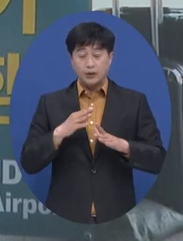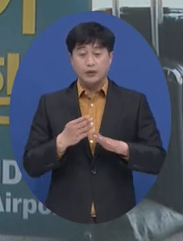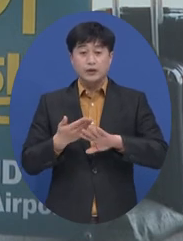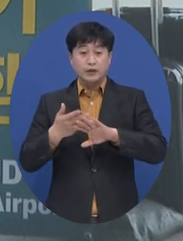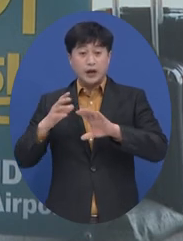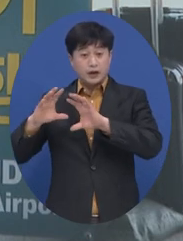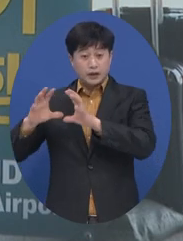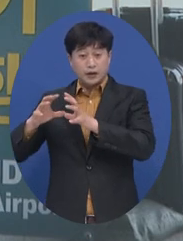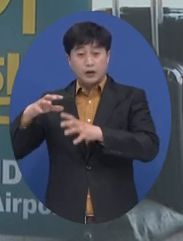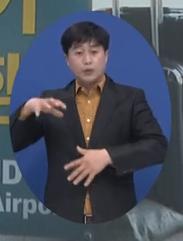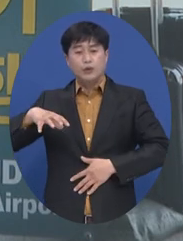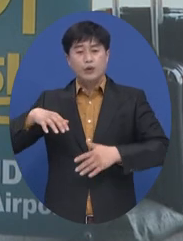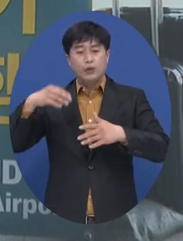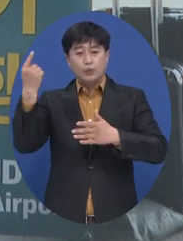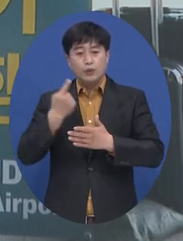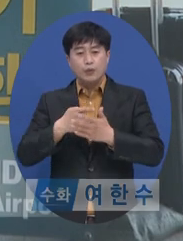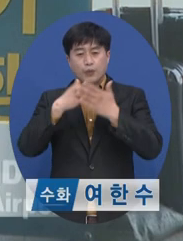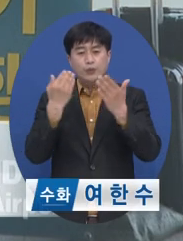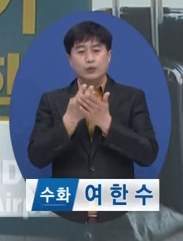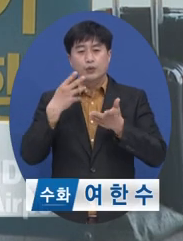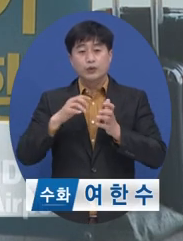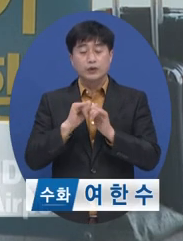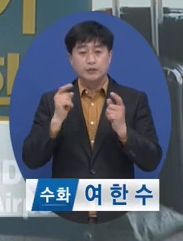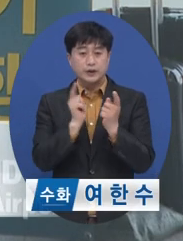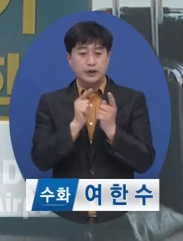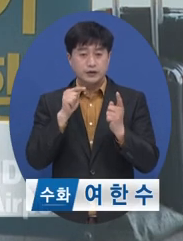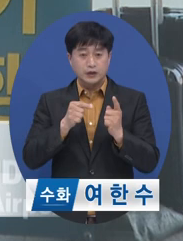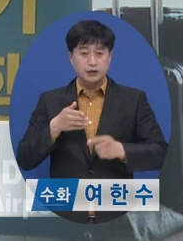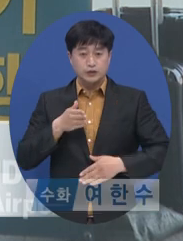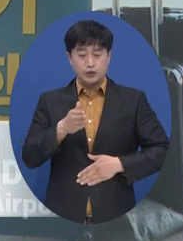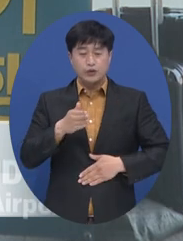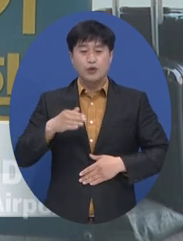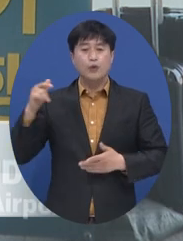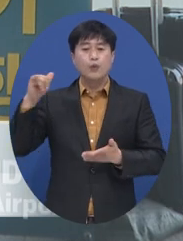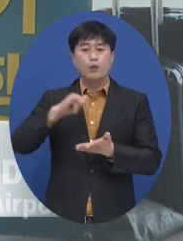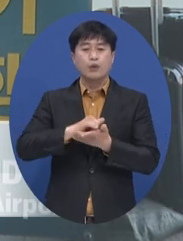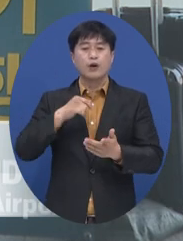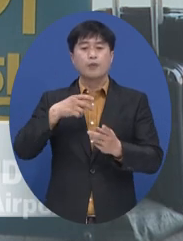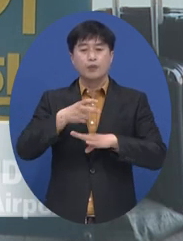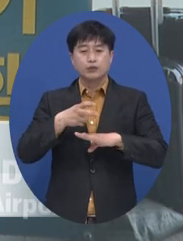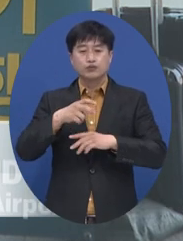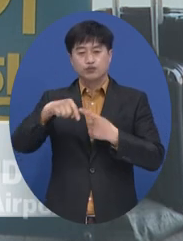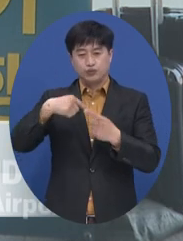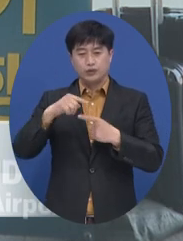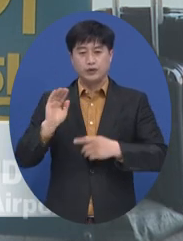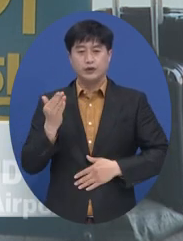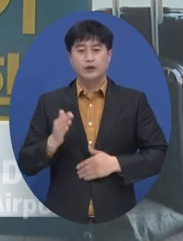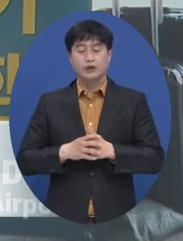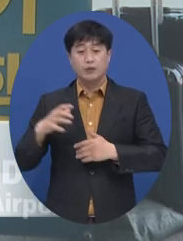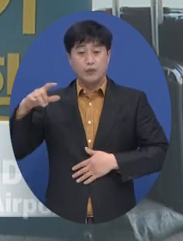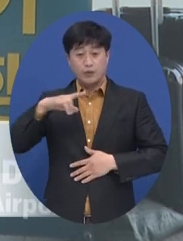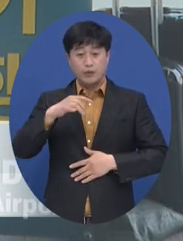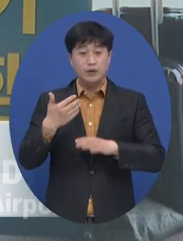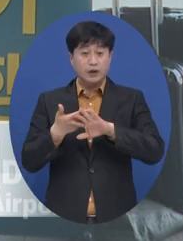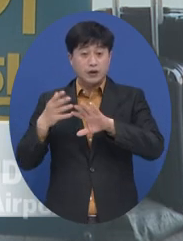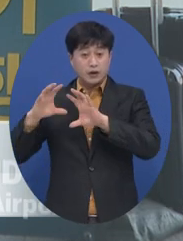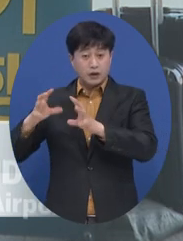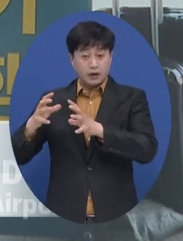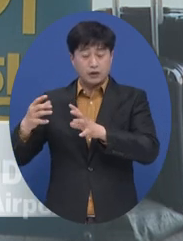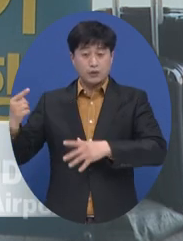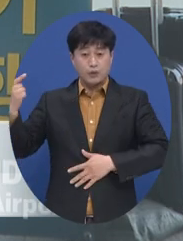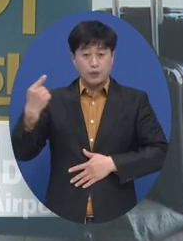경기도가 외국에서 들어오는 모든 경기도민을 대상으로 한 전용 공항버스를 운영합니다. 코로나19의 해외